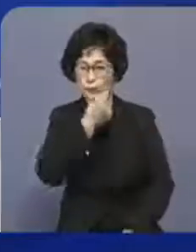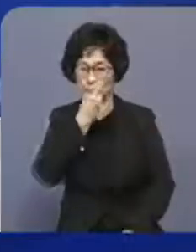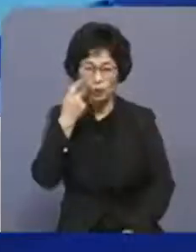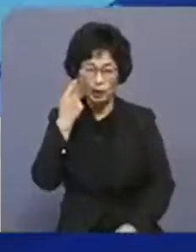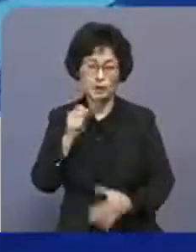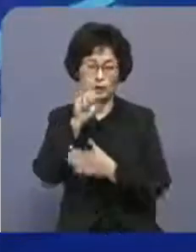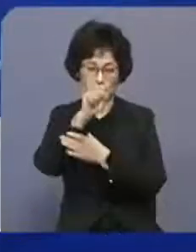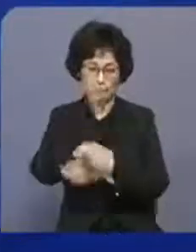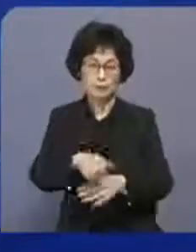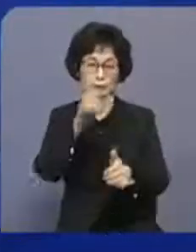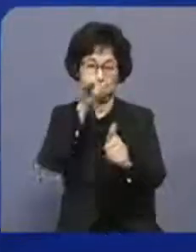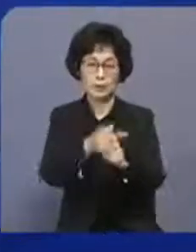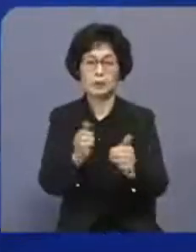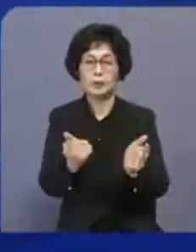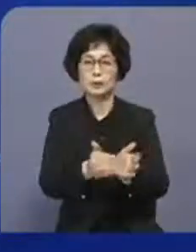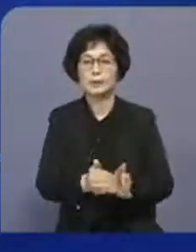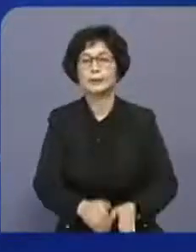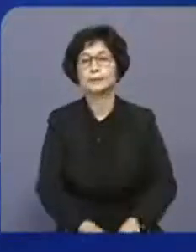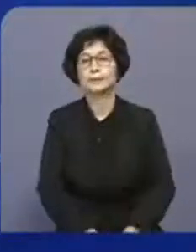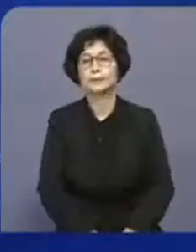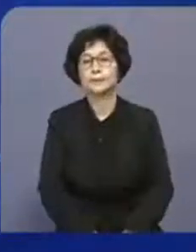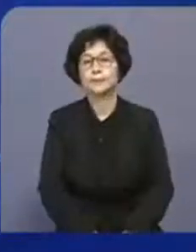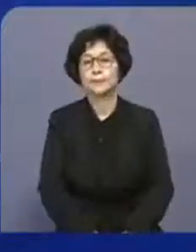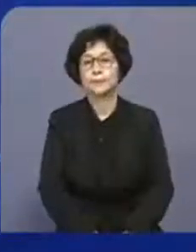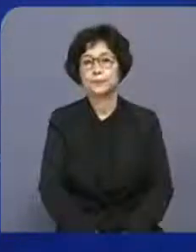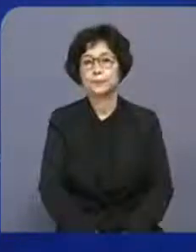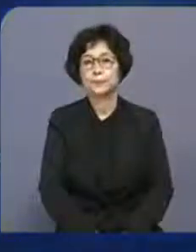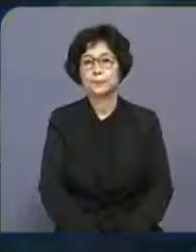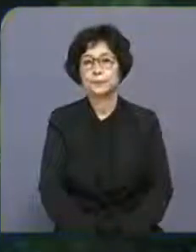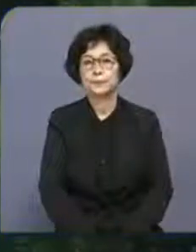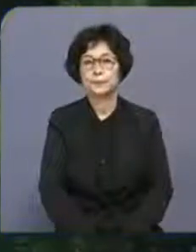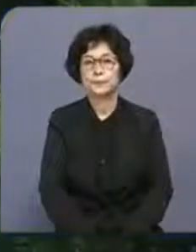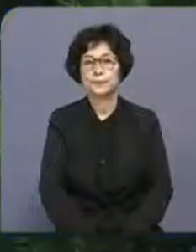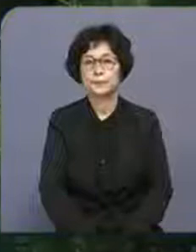최종 임명됩니다. 이상준 기자가 보도합니다.